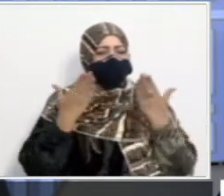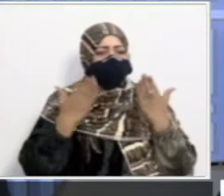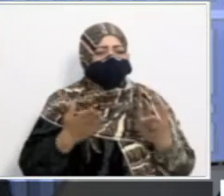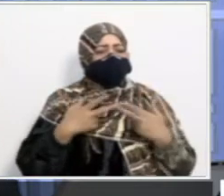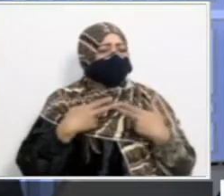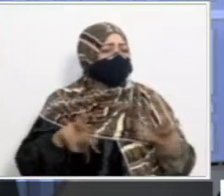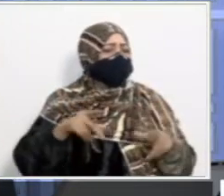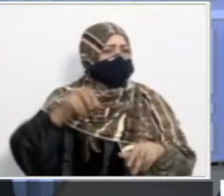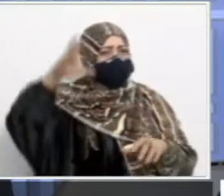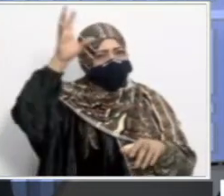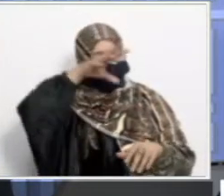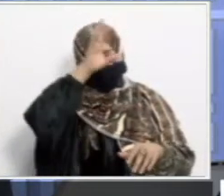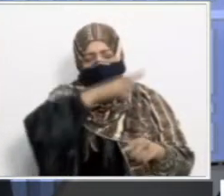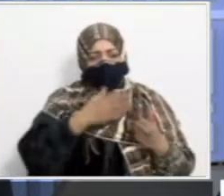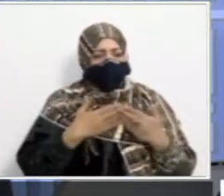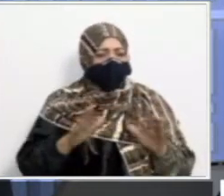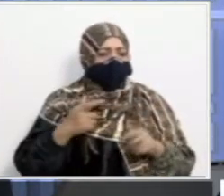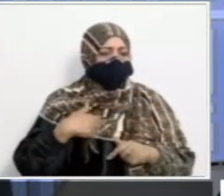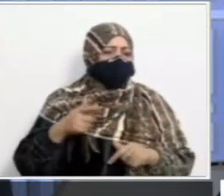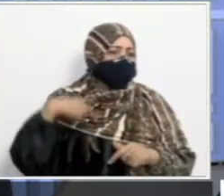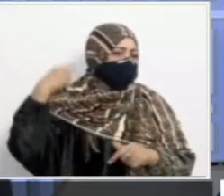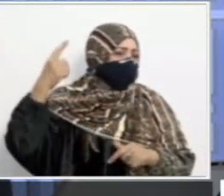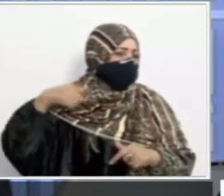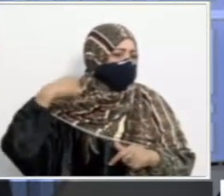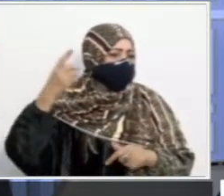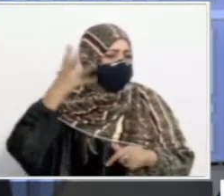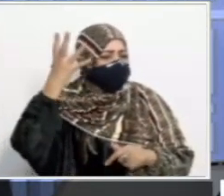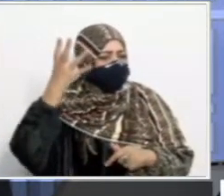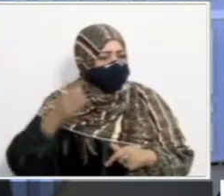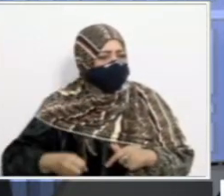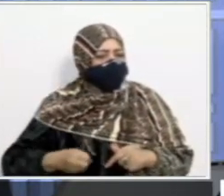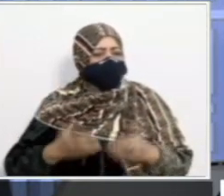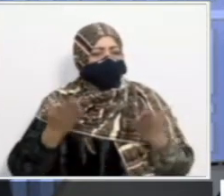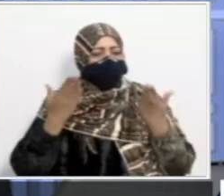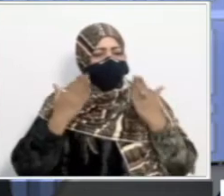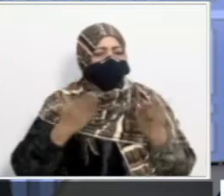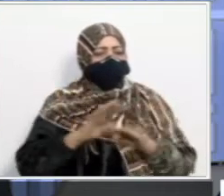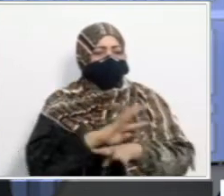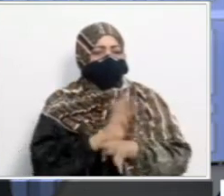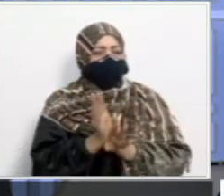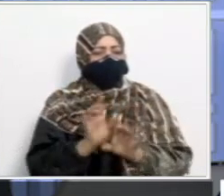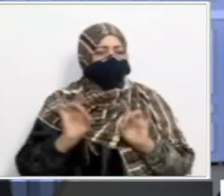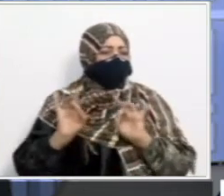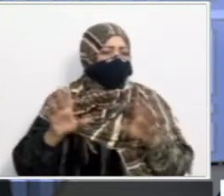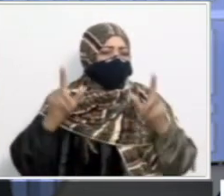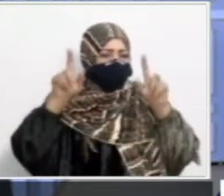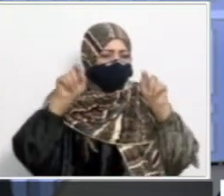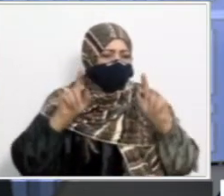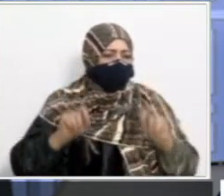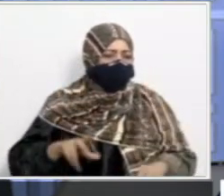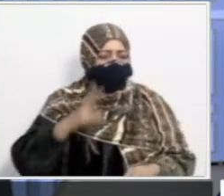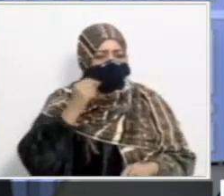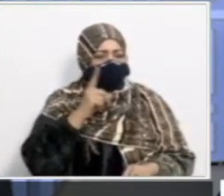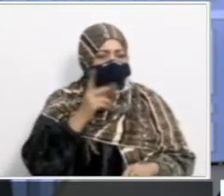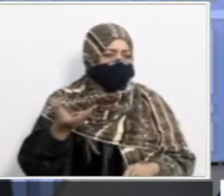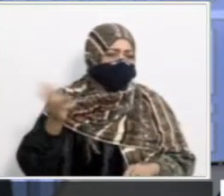رؤيا ودعوت برفع البلاء ورأيت والدي ورأيت خمرا بجانبه. هذا قد